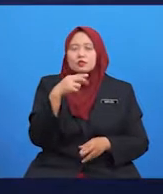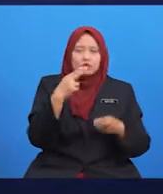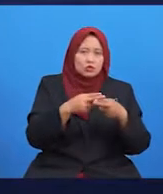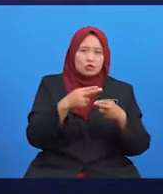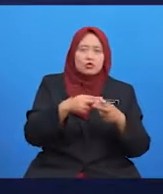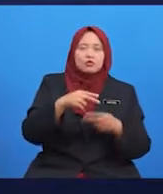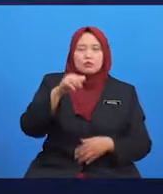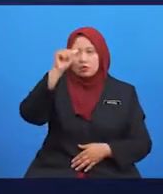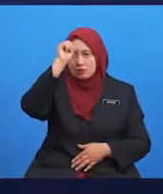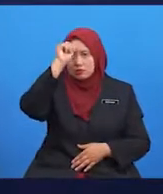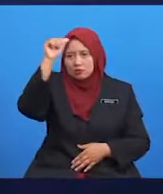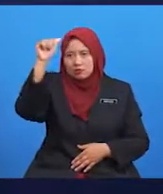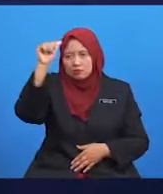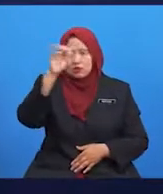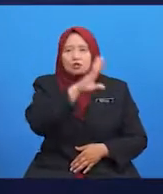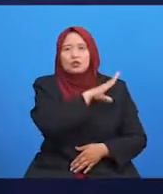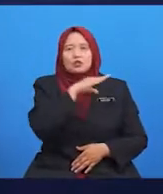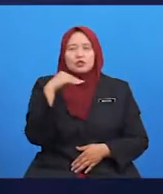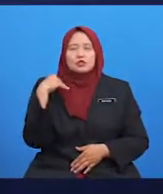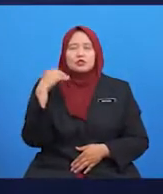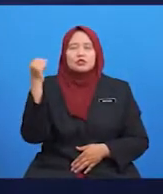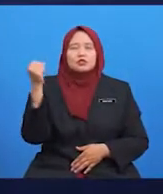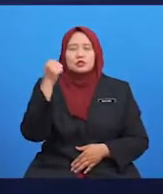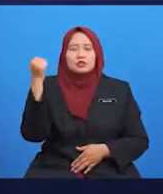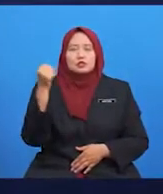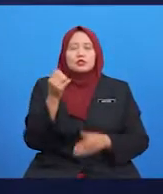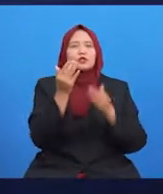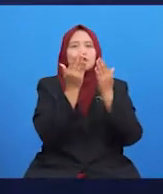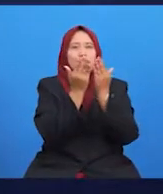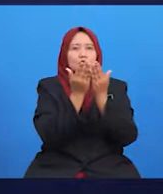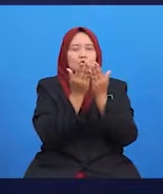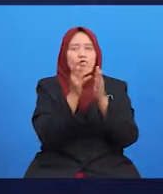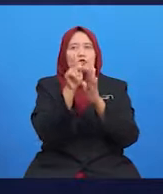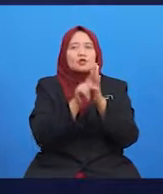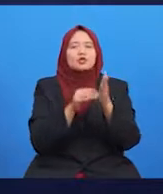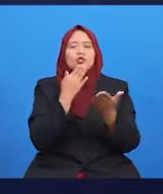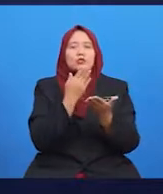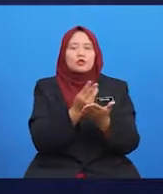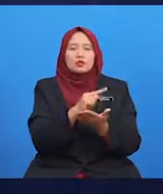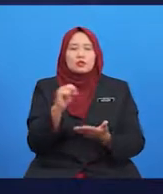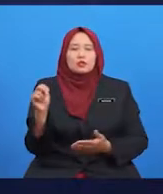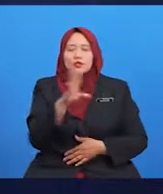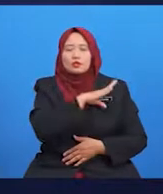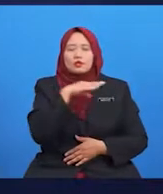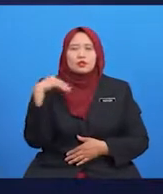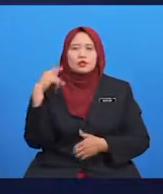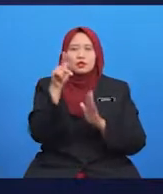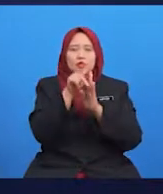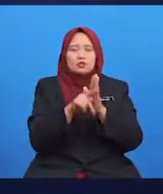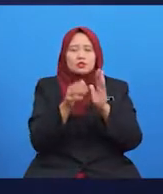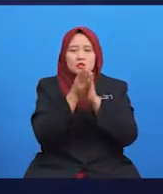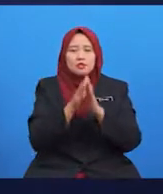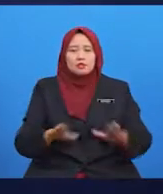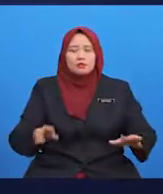Beliau juga sentiasa mendoakan kebaikan dan keselamatan untuk dirinya